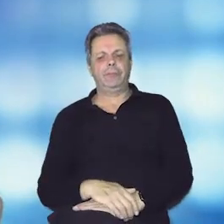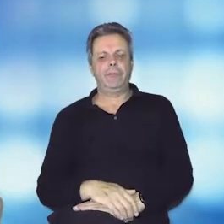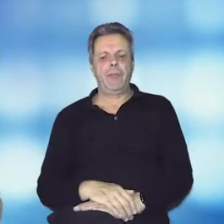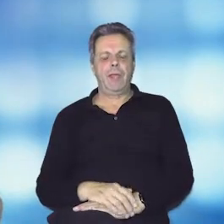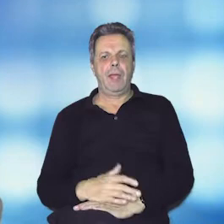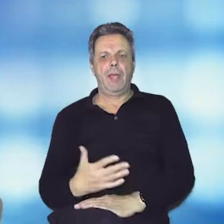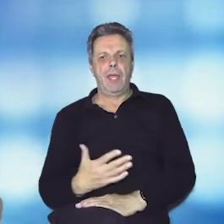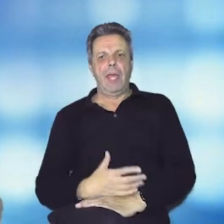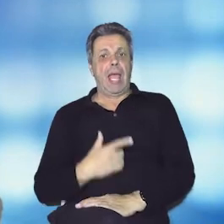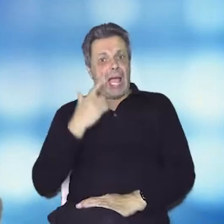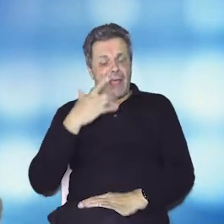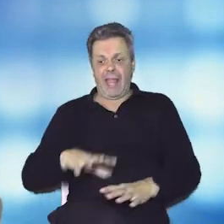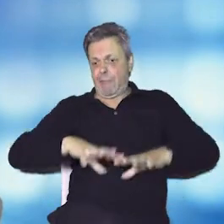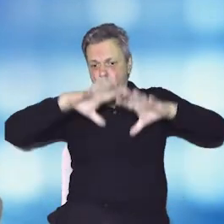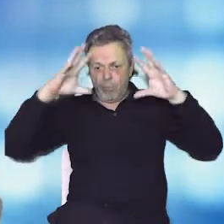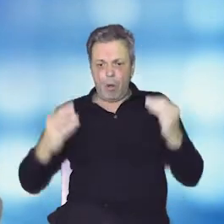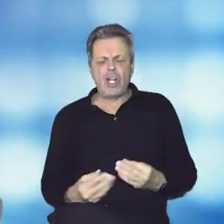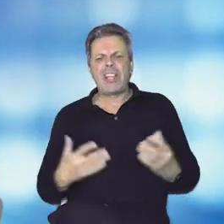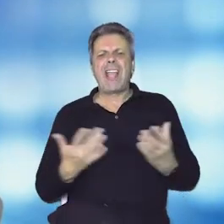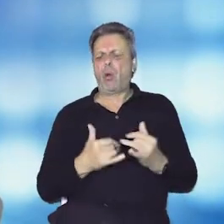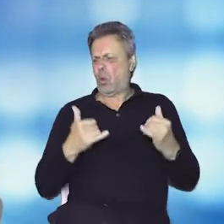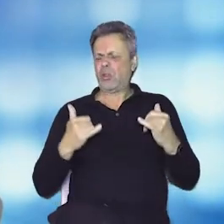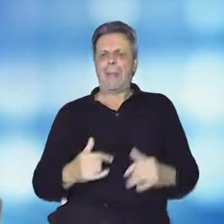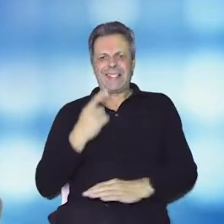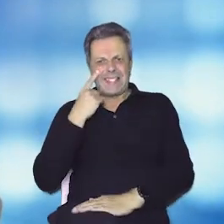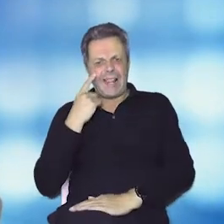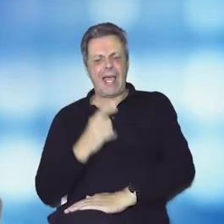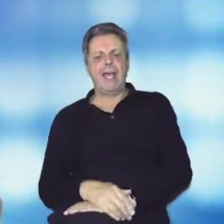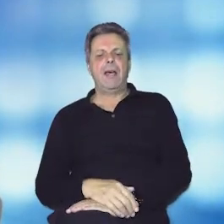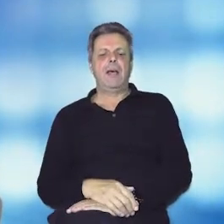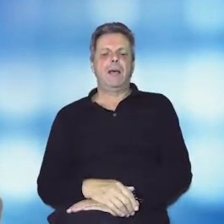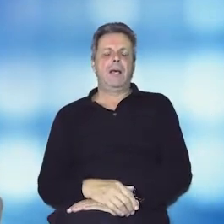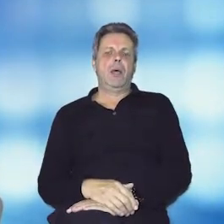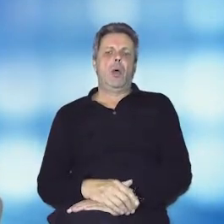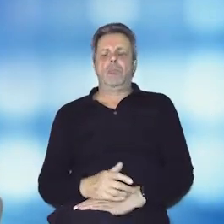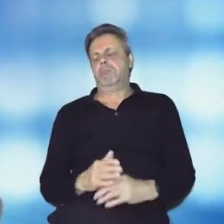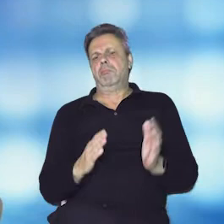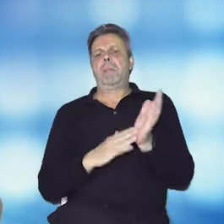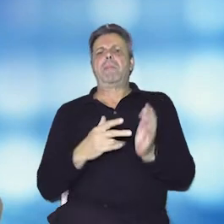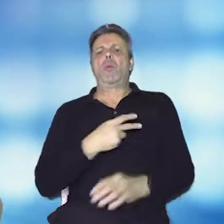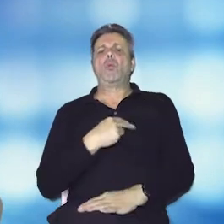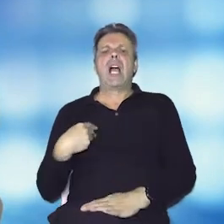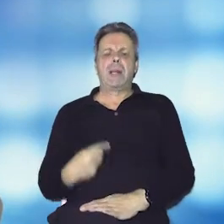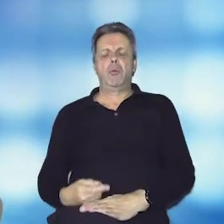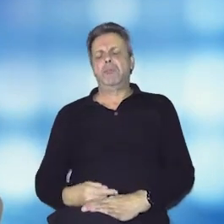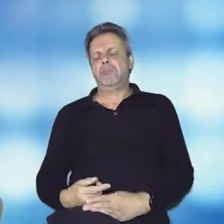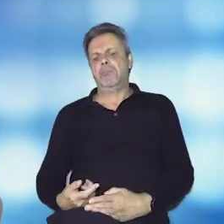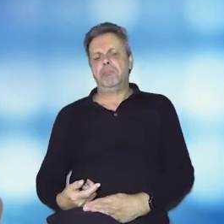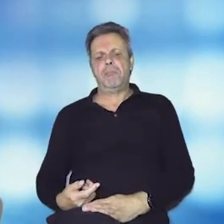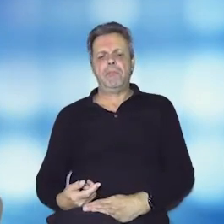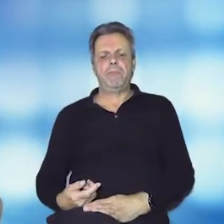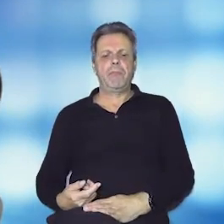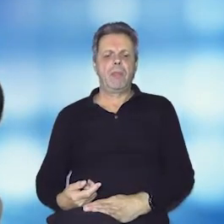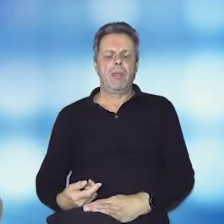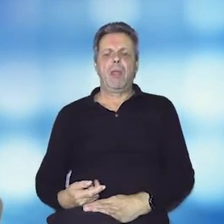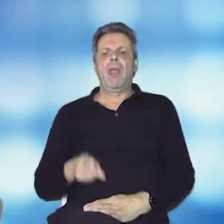Ovako, kada gledate općenito, kako to danas izgleda? Ajde, recimo u Zagrebu, sumnjam da imate, a možda imate